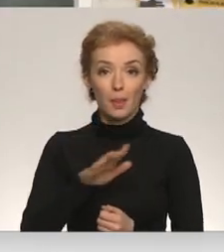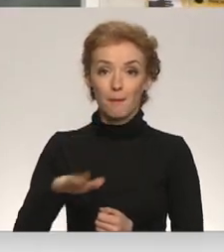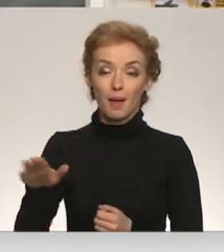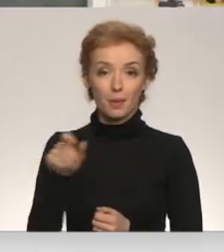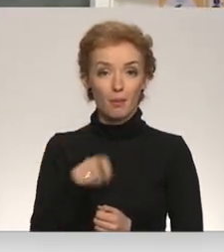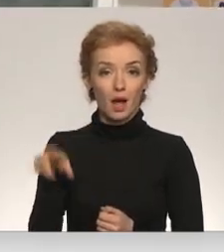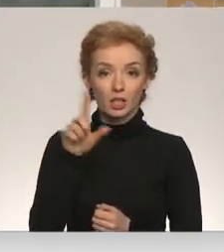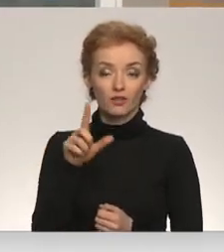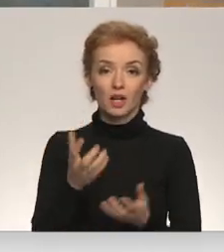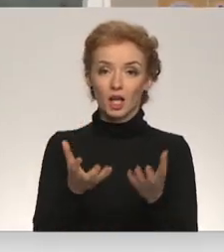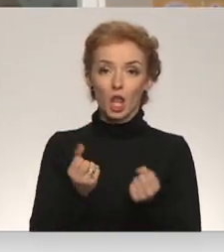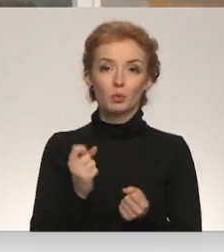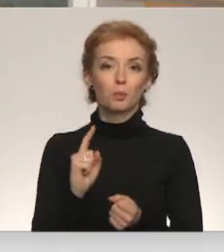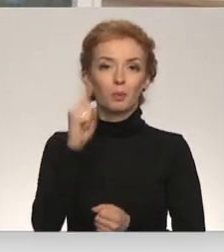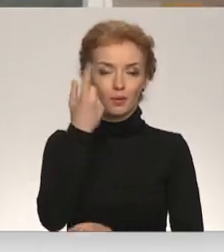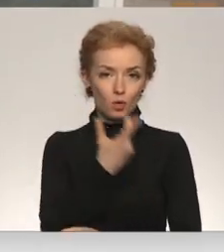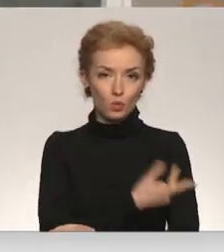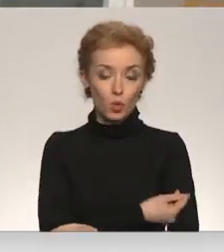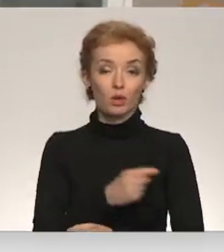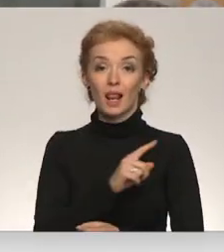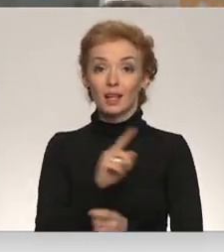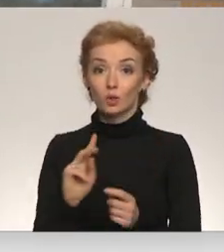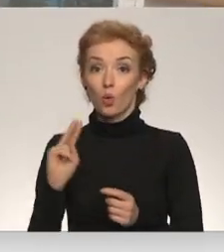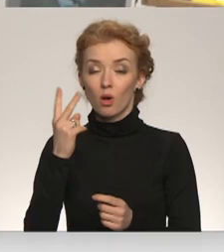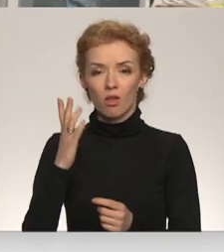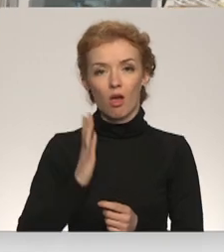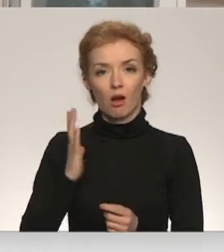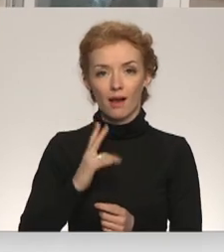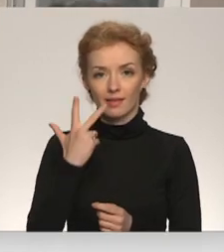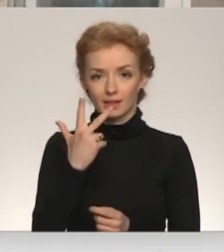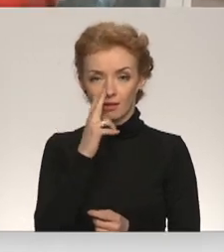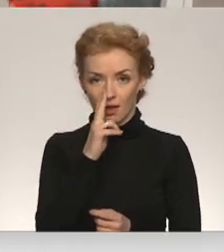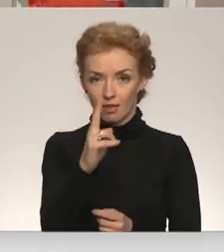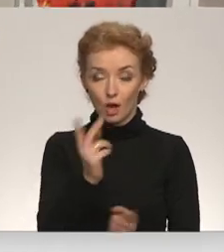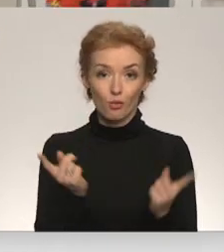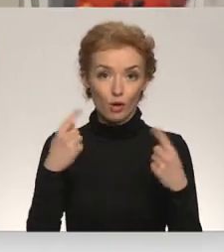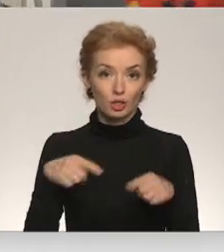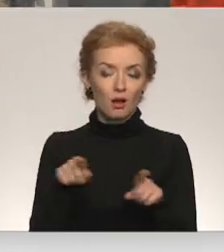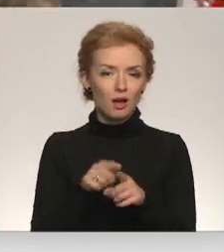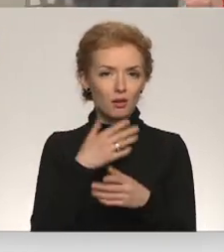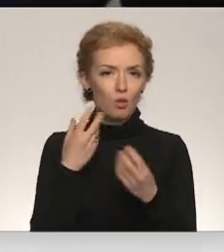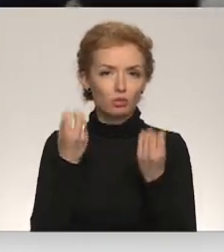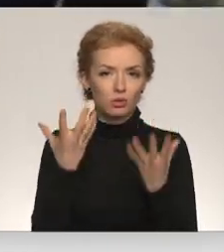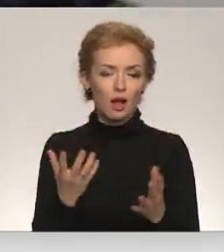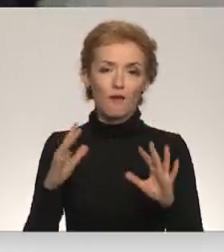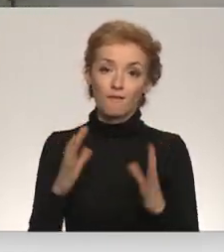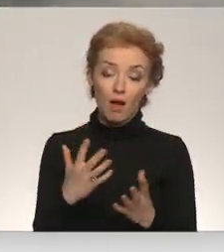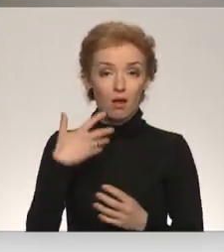pārsvarā saņēmuši tikai pirmo poti. Līdz otrajai jāgaida vismaz 3 nedēļas. Šobrīd arī nav skaidrs, vai un